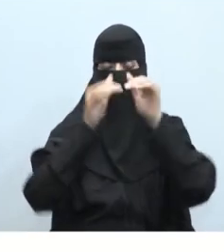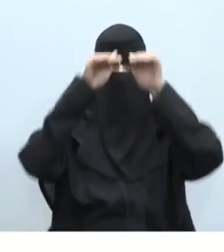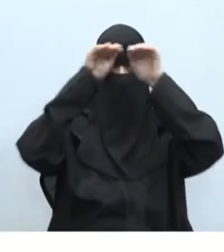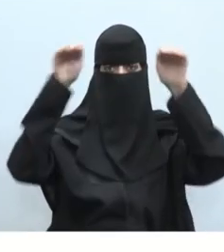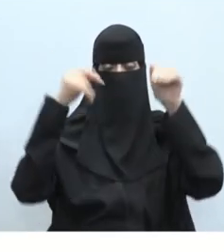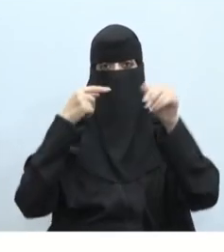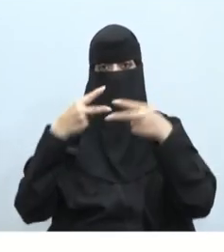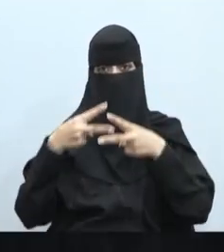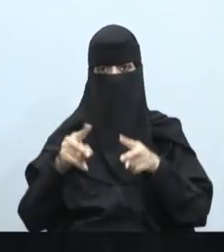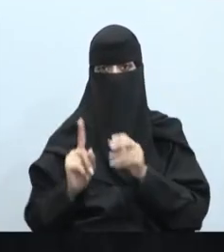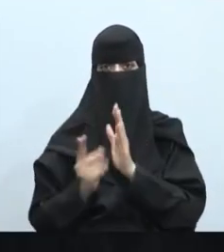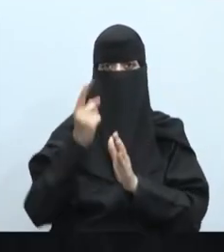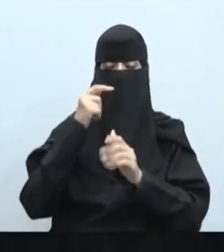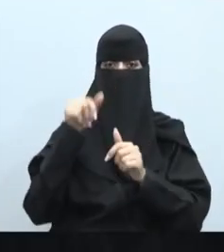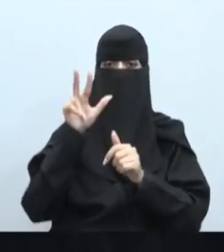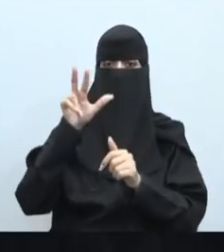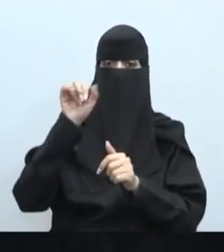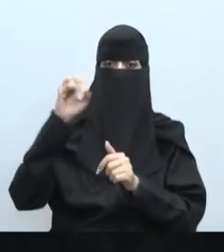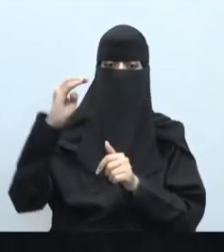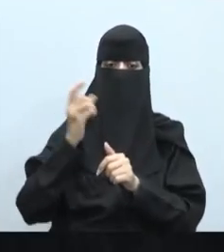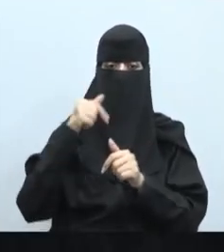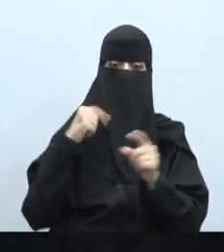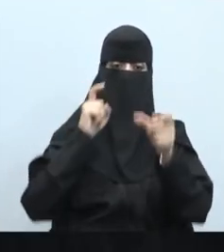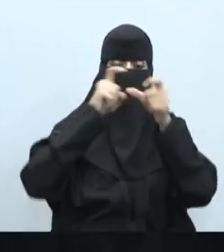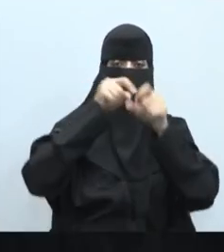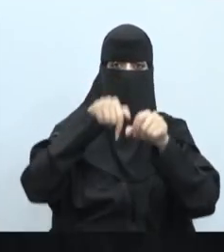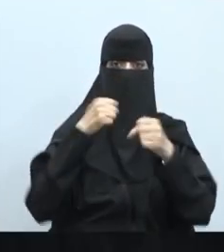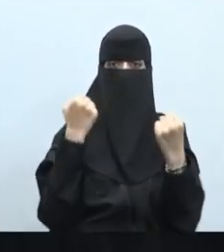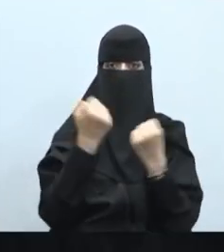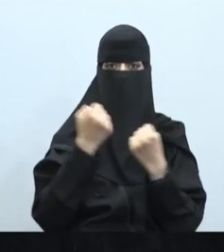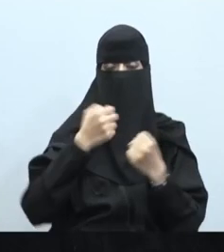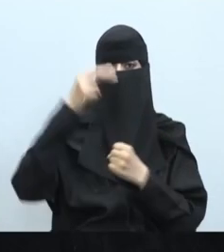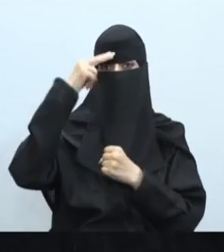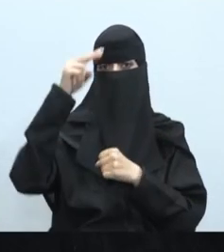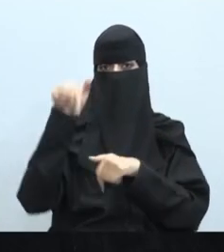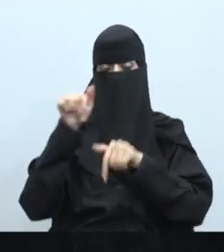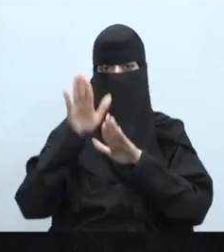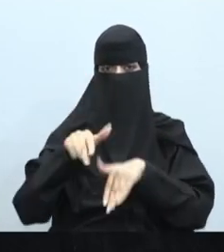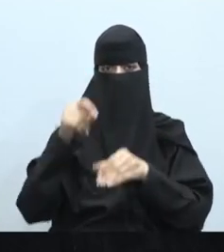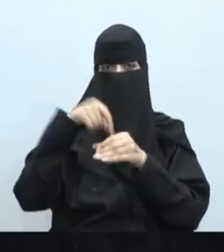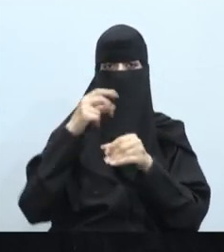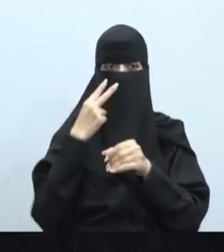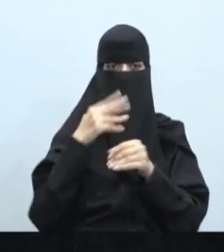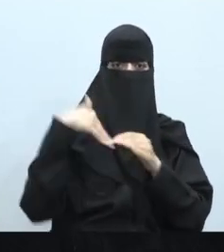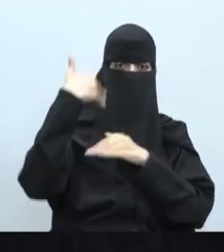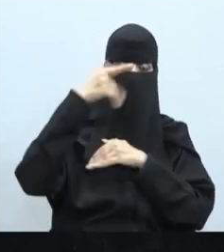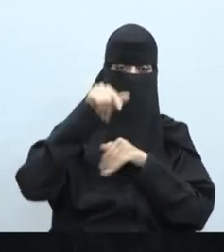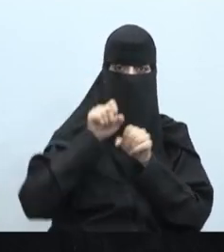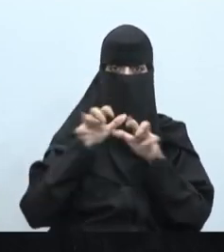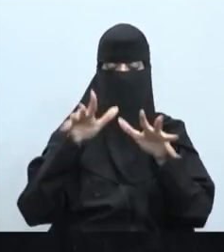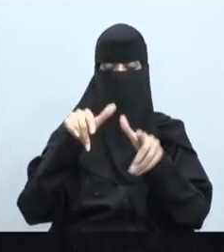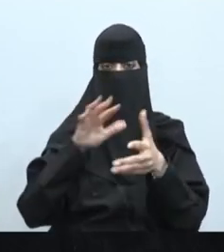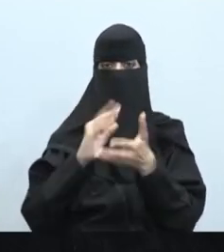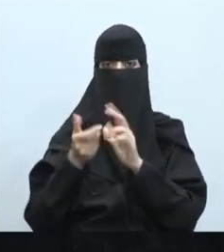ابتداناها من المجرات الى ان تعرفنا على دور المملكه العربيه السعوديه في ورؤيتها في اطلاق